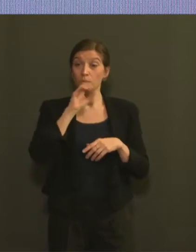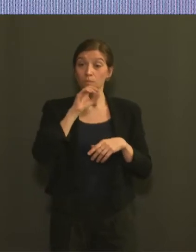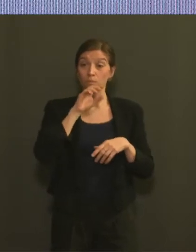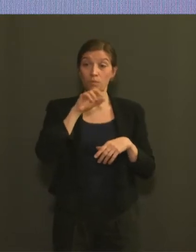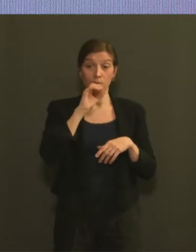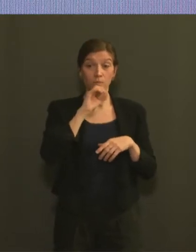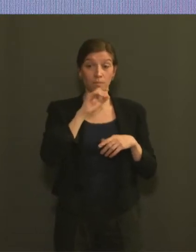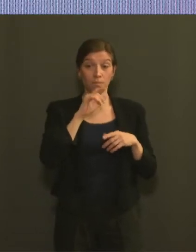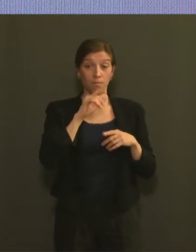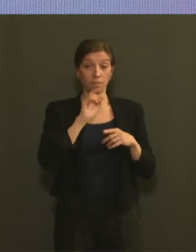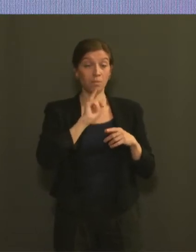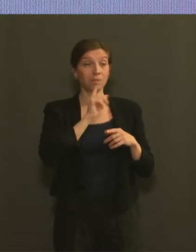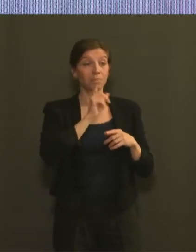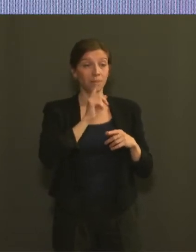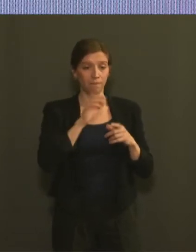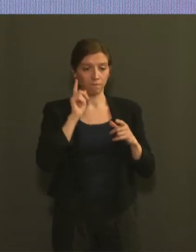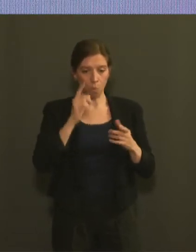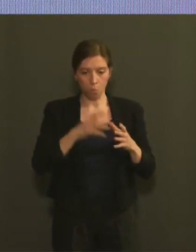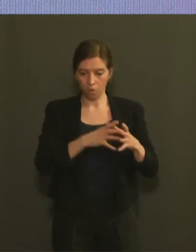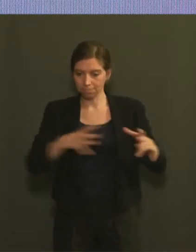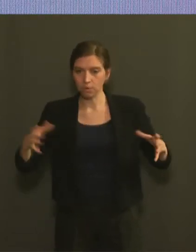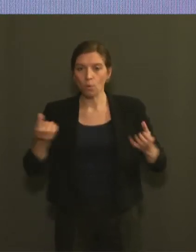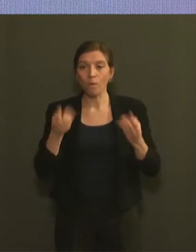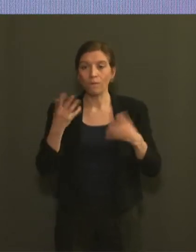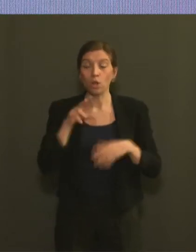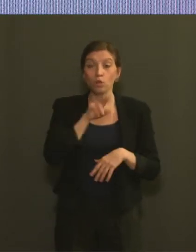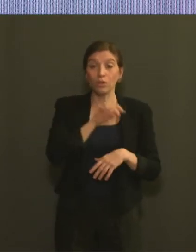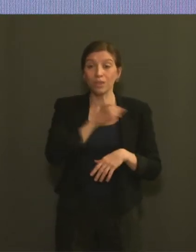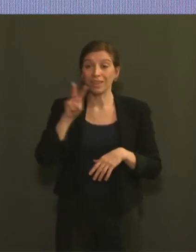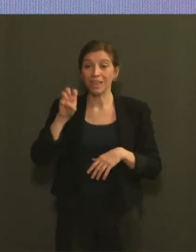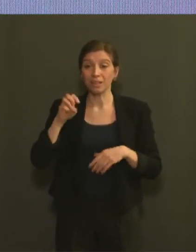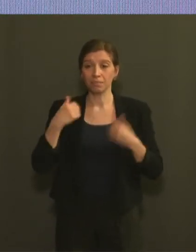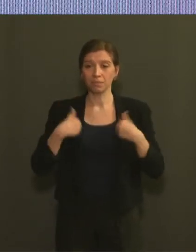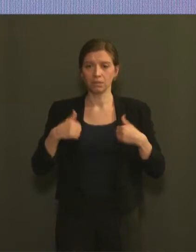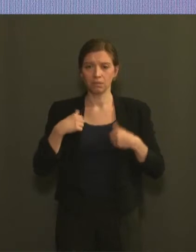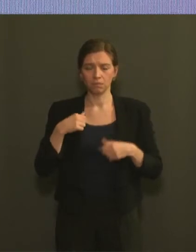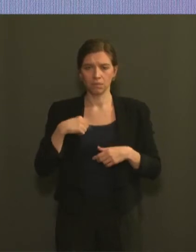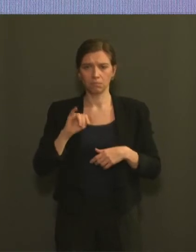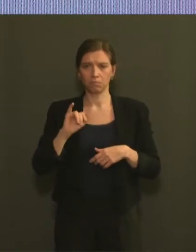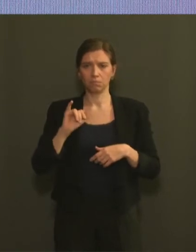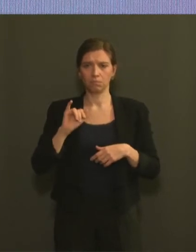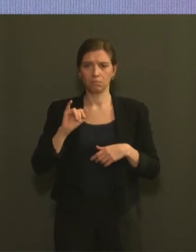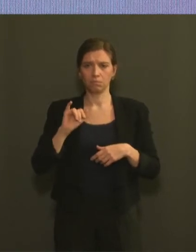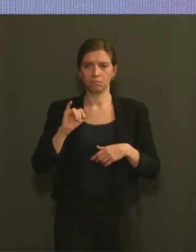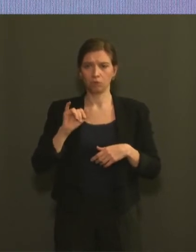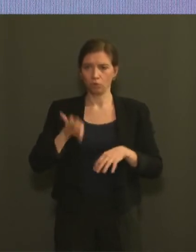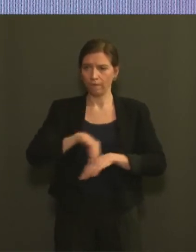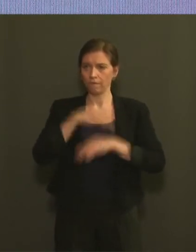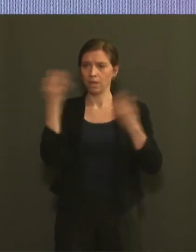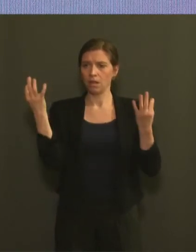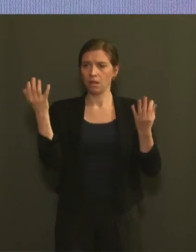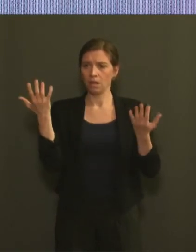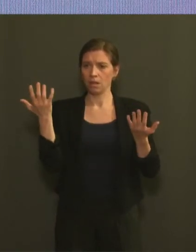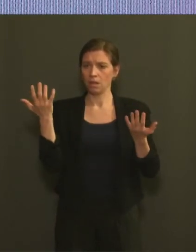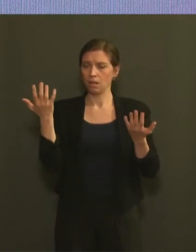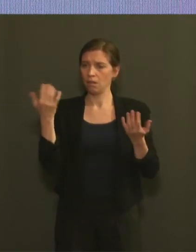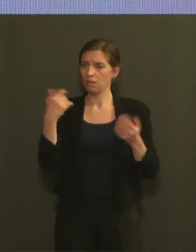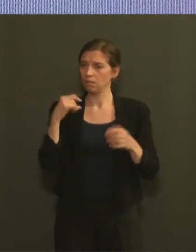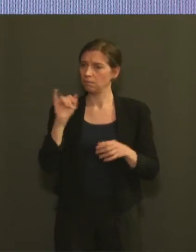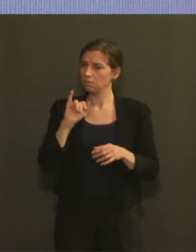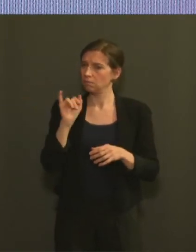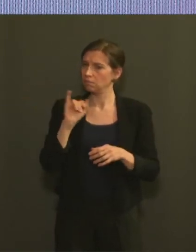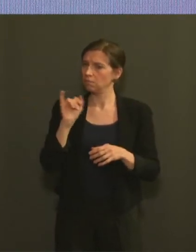la petite twingo scène mondiale quelques fils d'aucune des épidémies de leurs